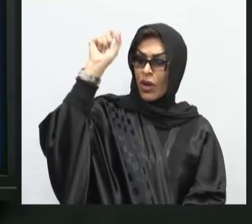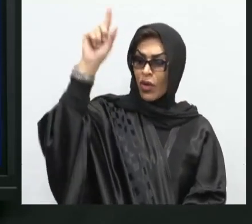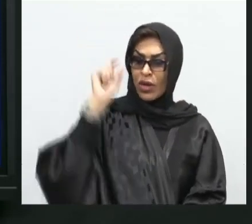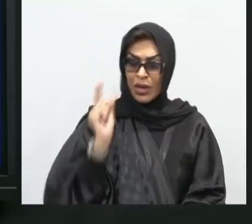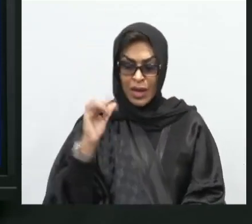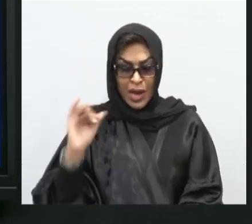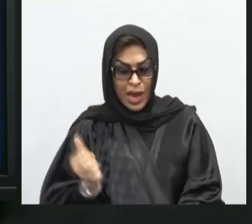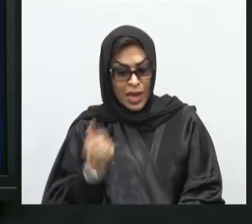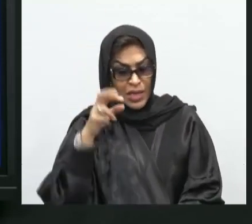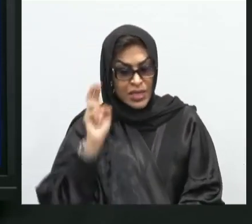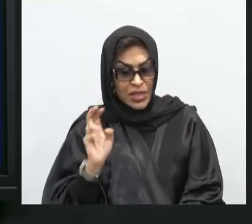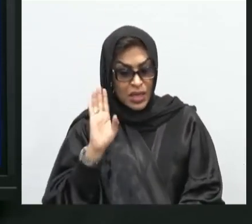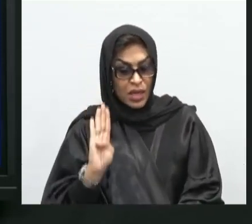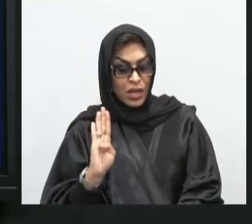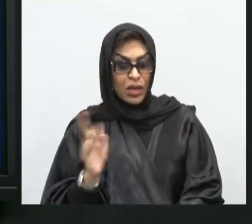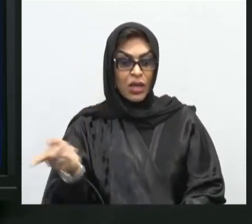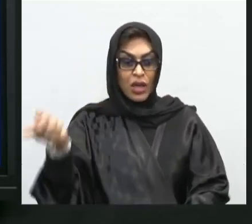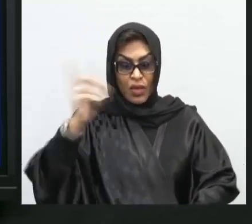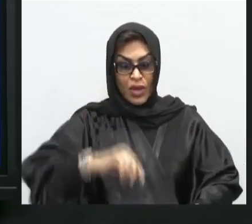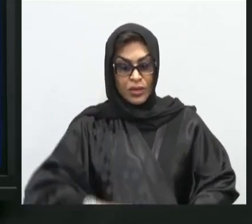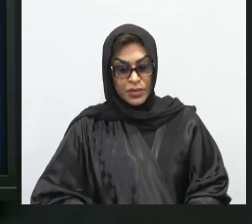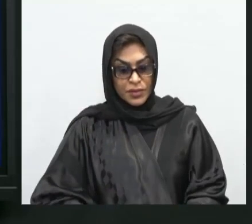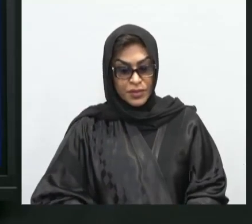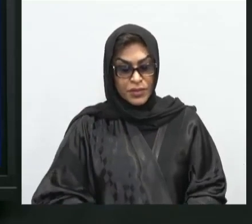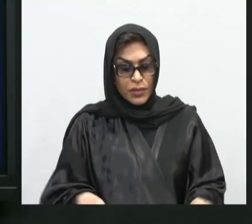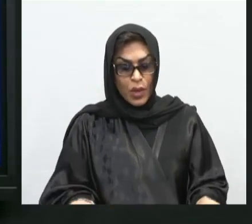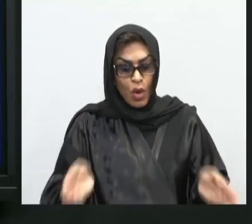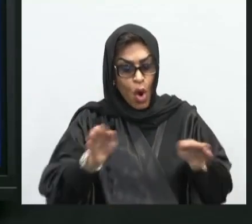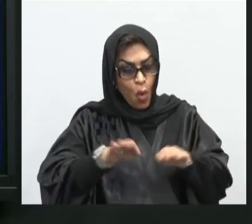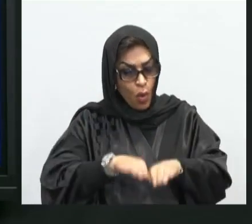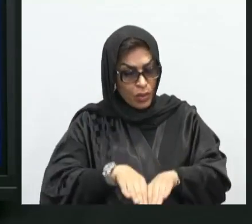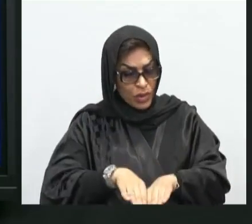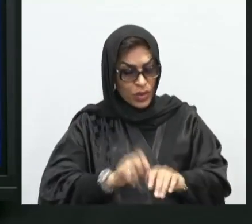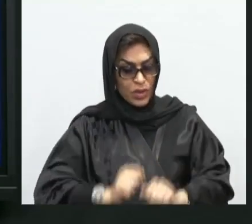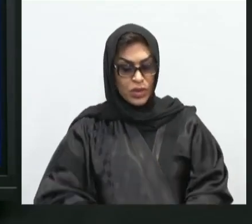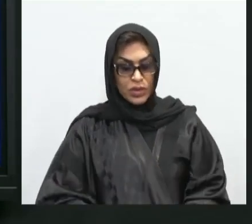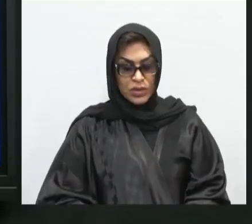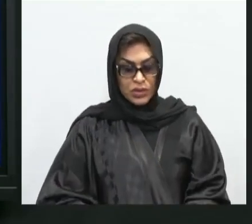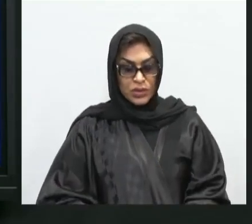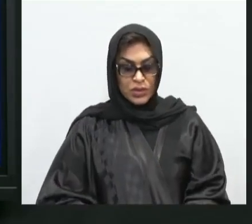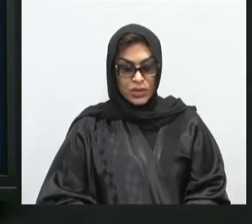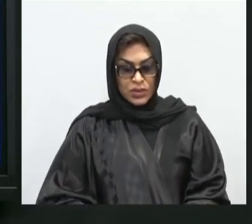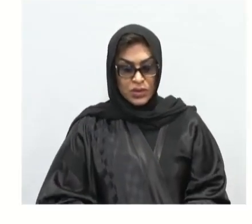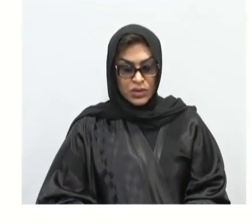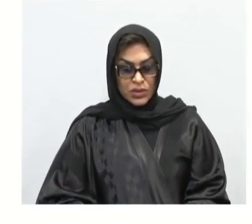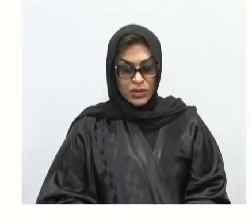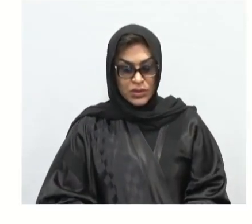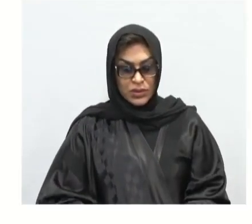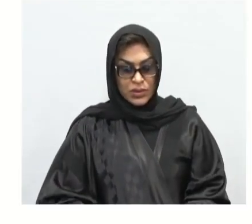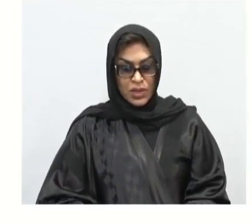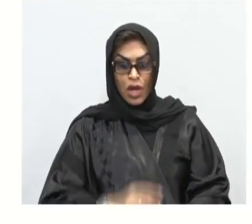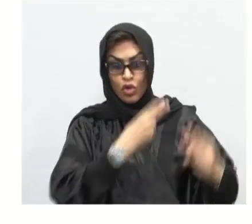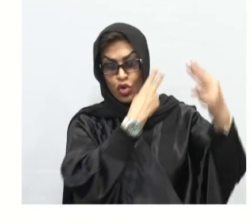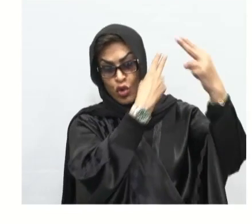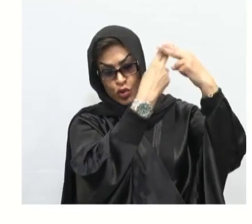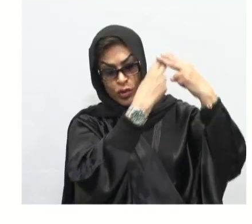بعد ذلك طالب وطالبتي انطلقنا للمطويه الاخرى في الدرس الثاني تعرفنا فيها خلالها او